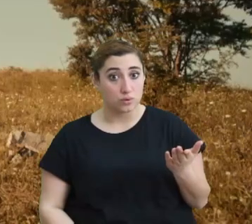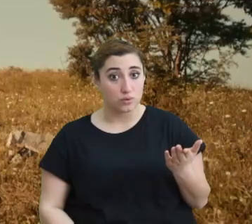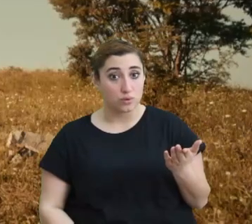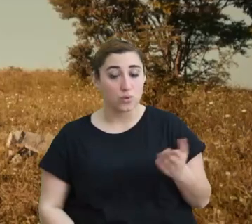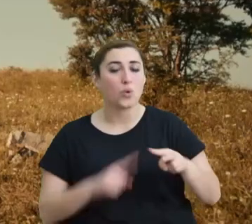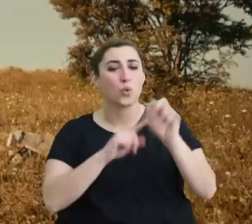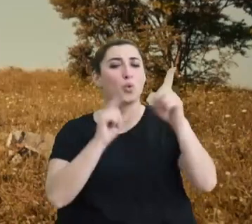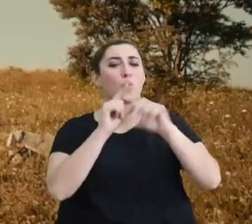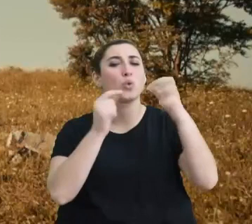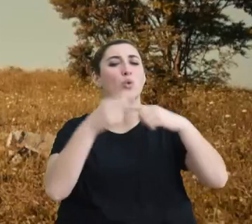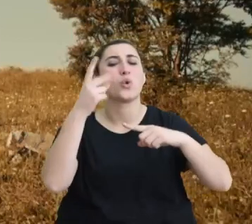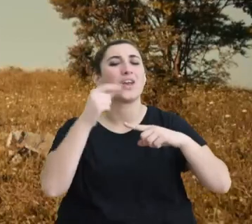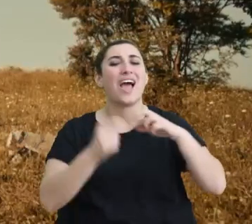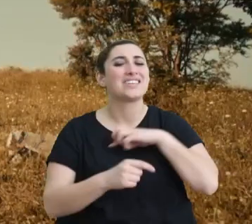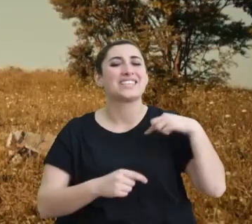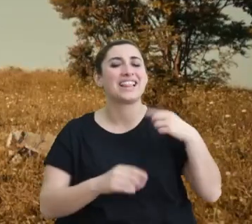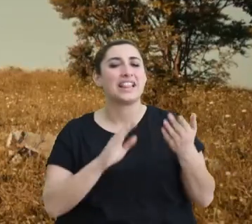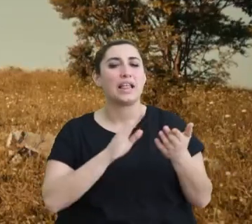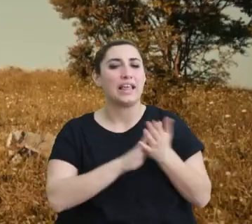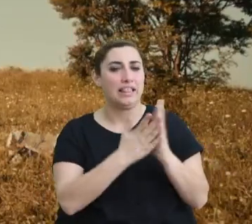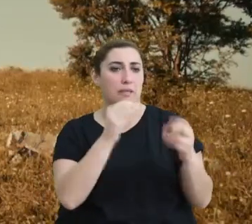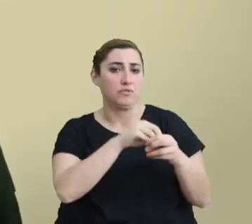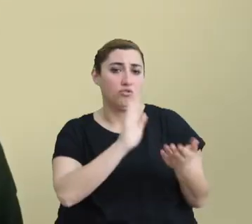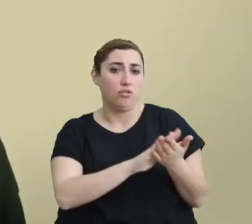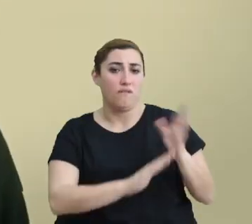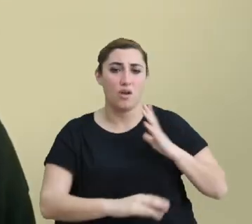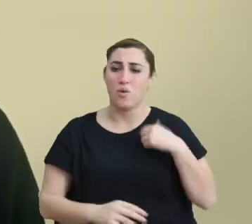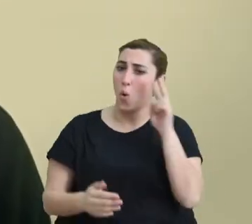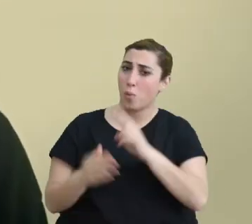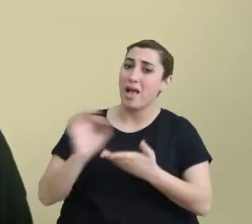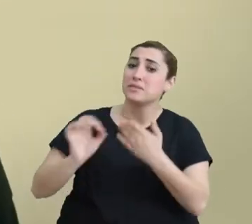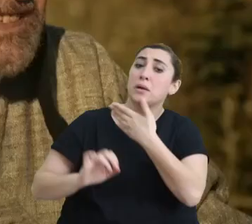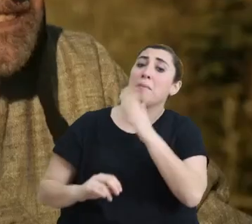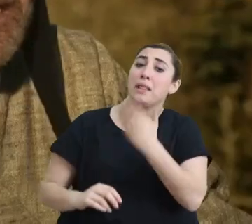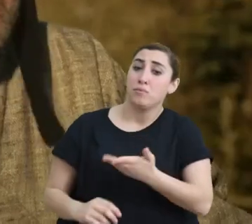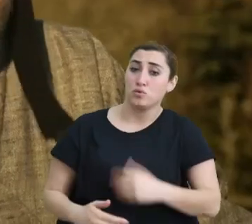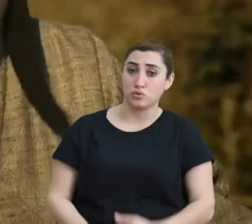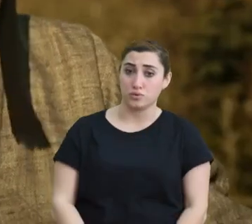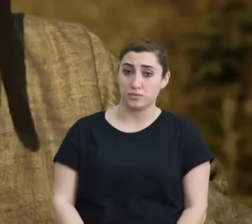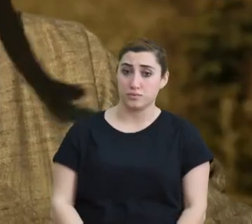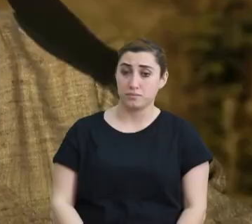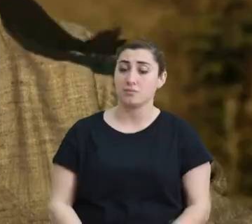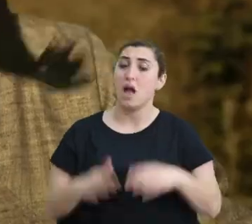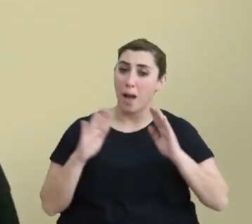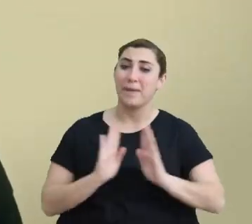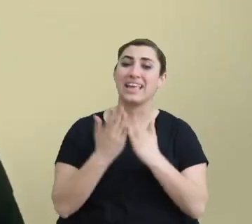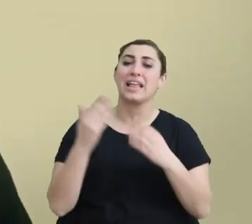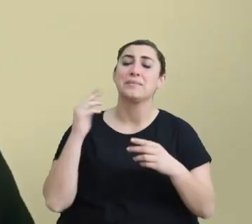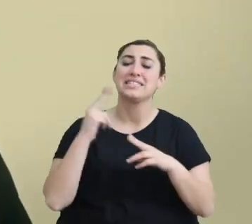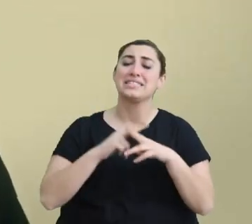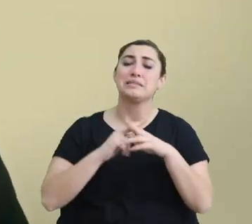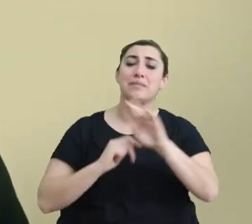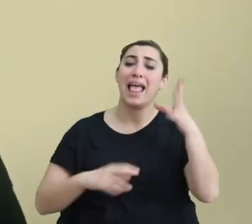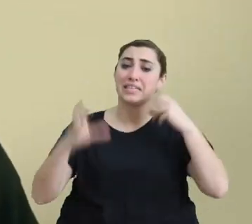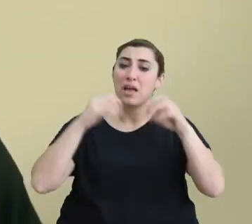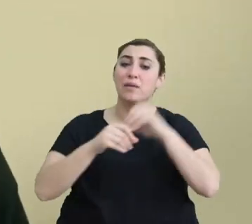Kuduri Hazretlerinin el muhtasarı ortadadır. Okuma yazma bilmezsin. Ama kitap isimlerini